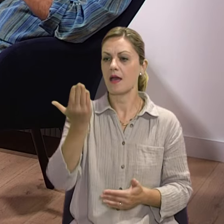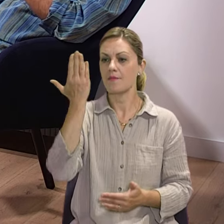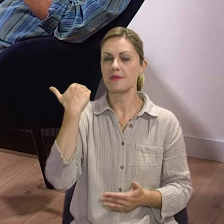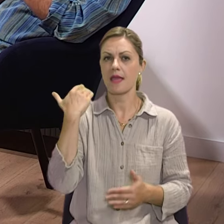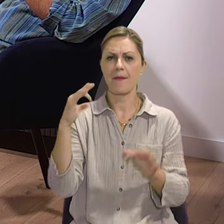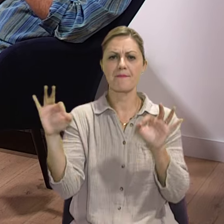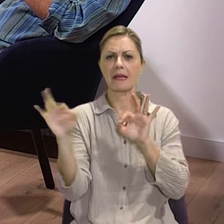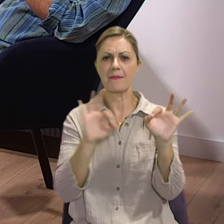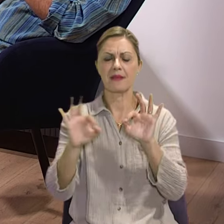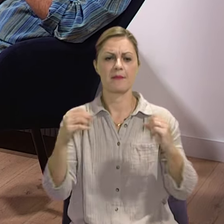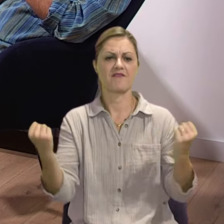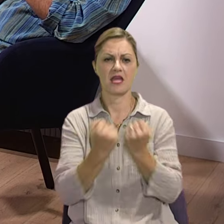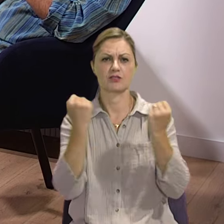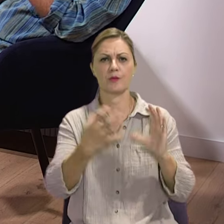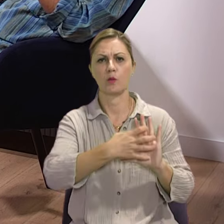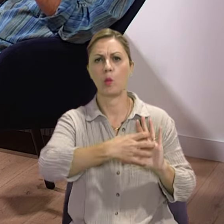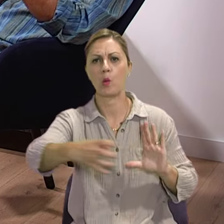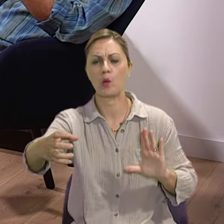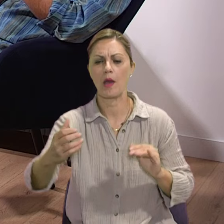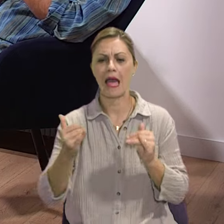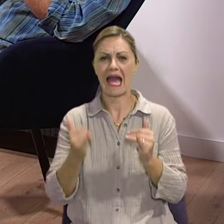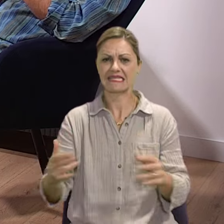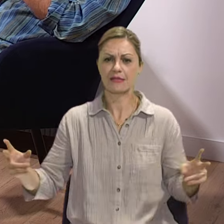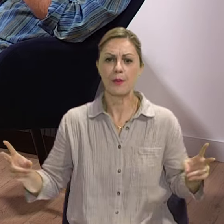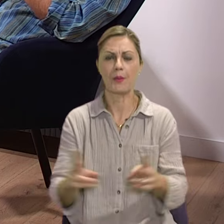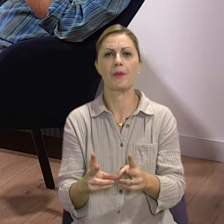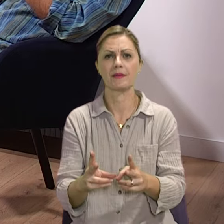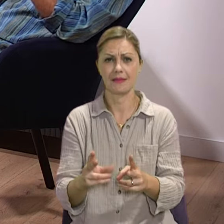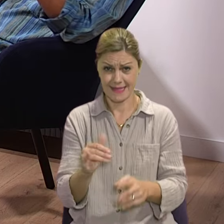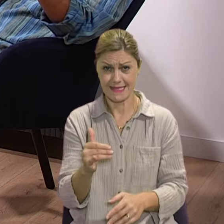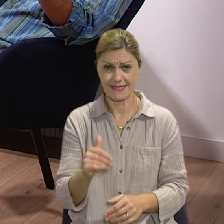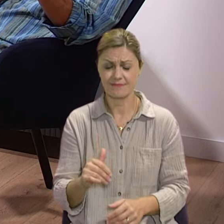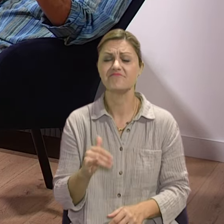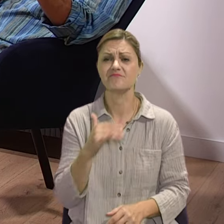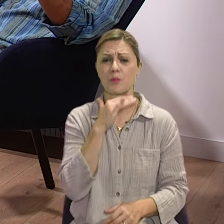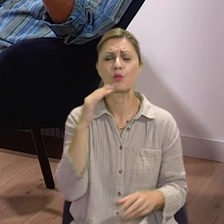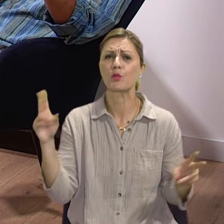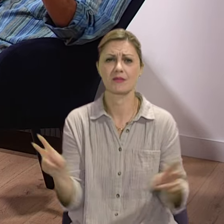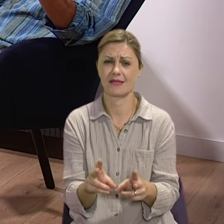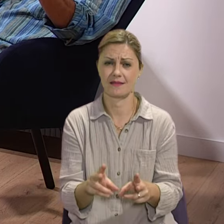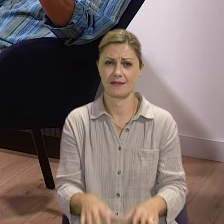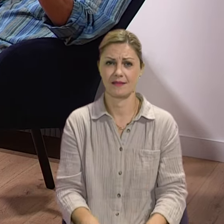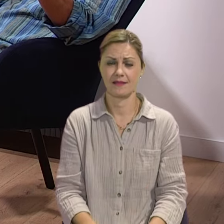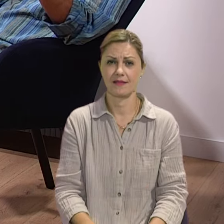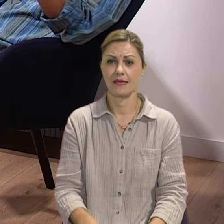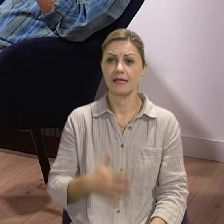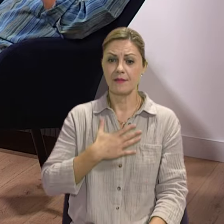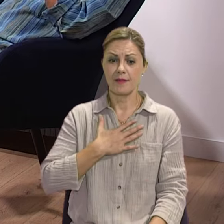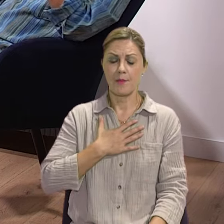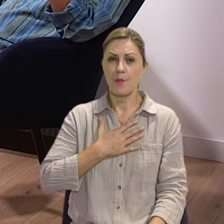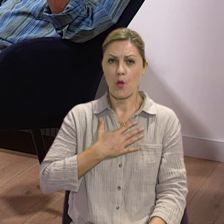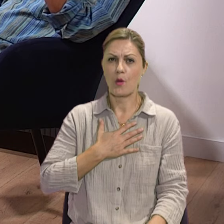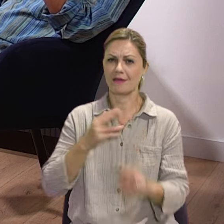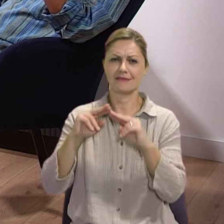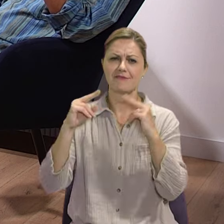To je ono što smo prije pričali. I to veliki pjevači govore. Moj veliki prijatelj José Van Damme,